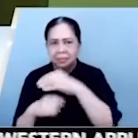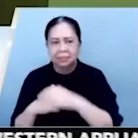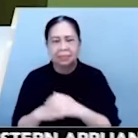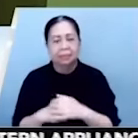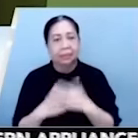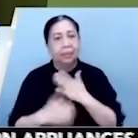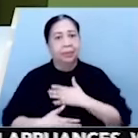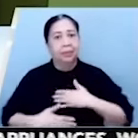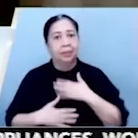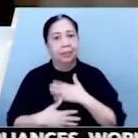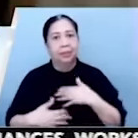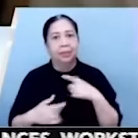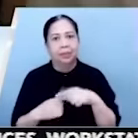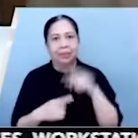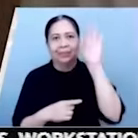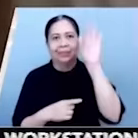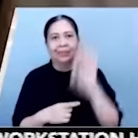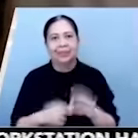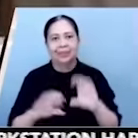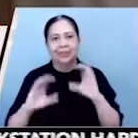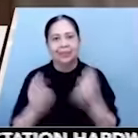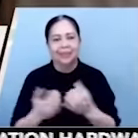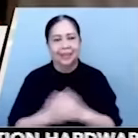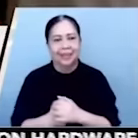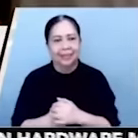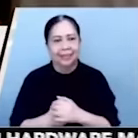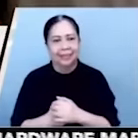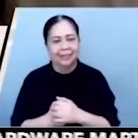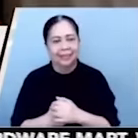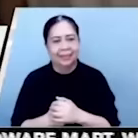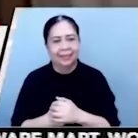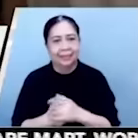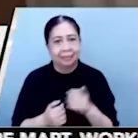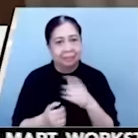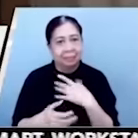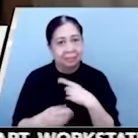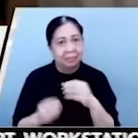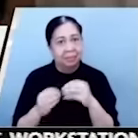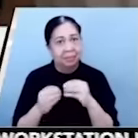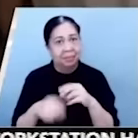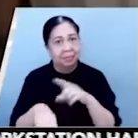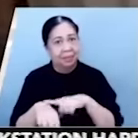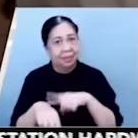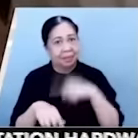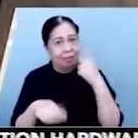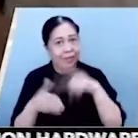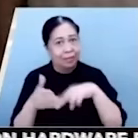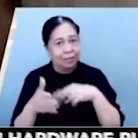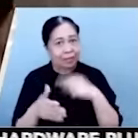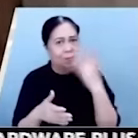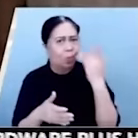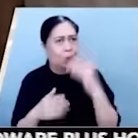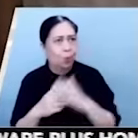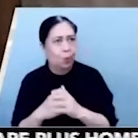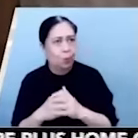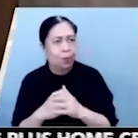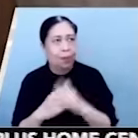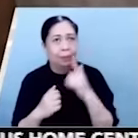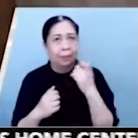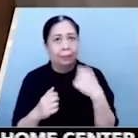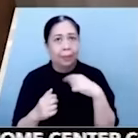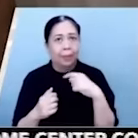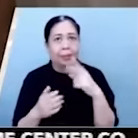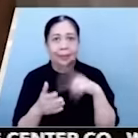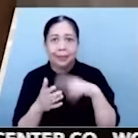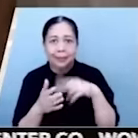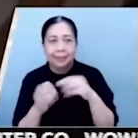Up Friday class. So it's okay with you to have longer time for reading? Yes. Why? Because reading makes us know